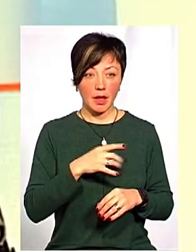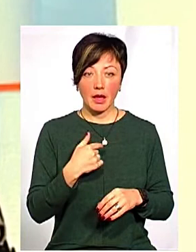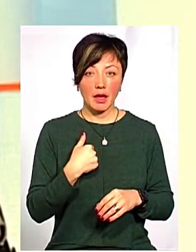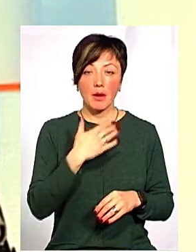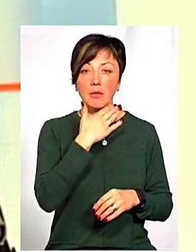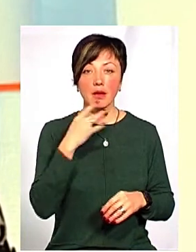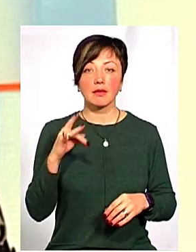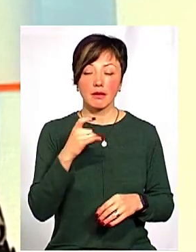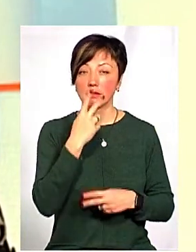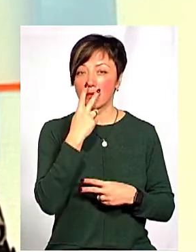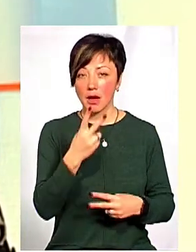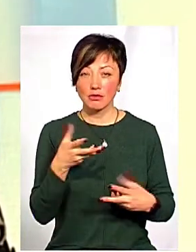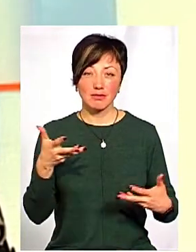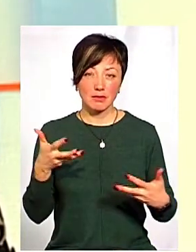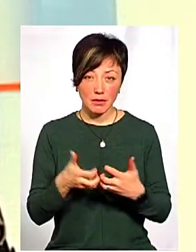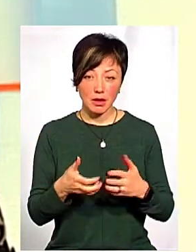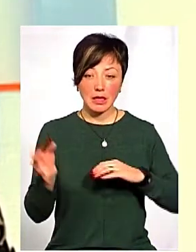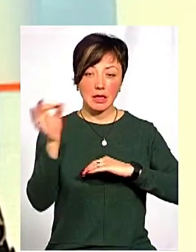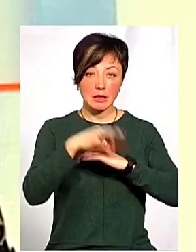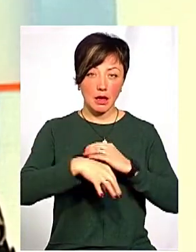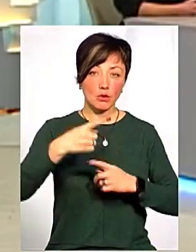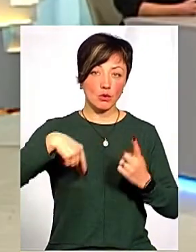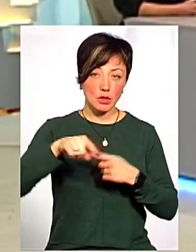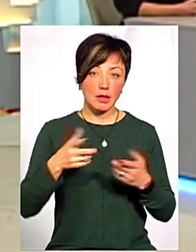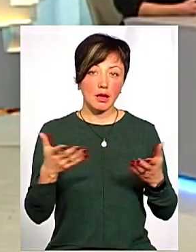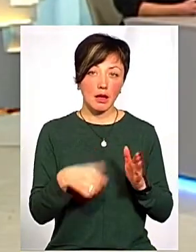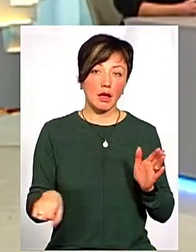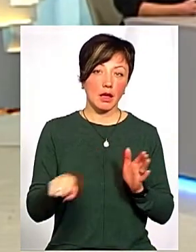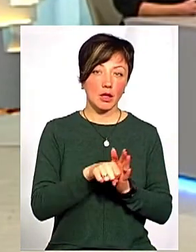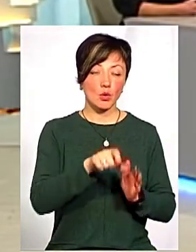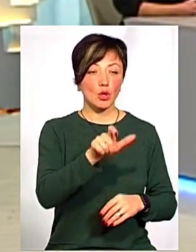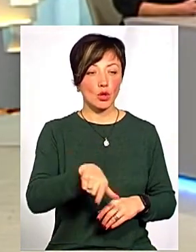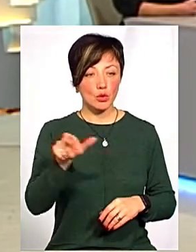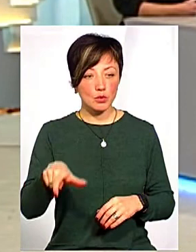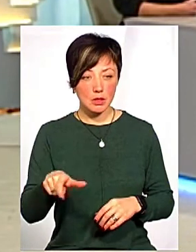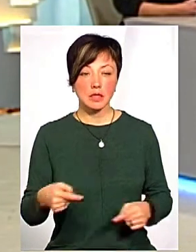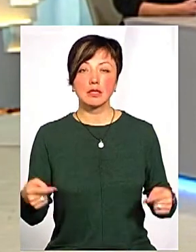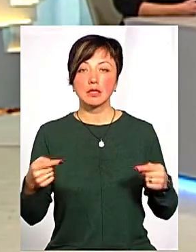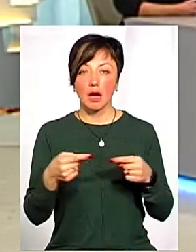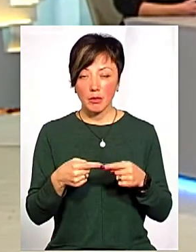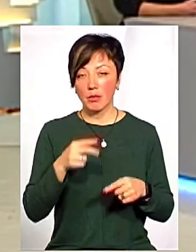Я неодноразово бачив ДТП на Західному окружній, в якій гинули люди. Саме